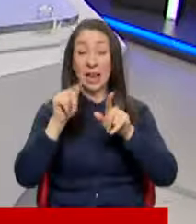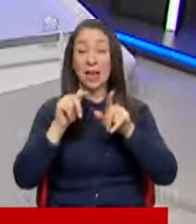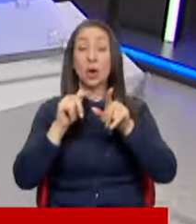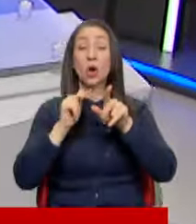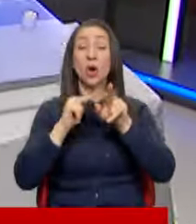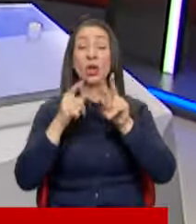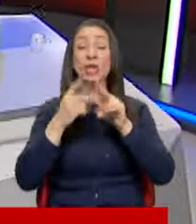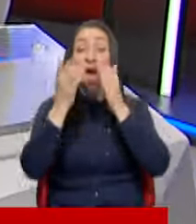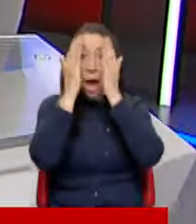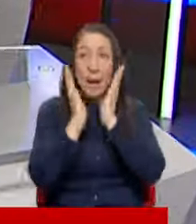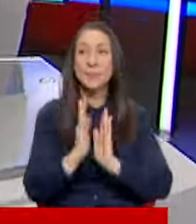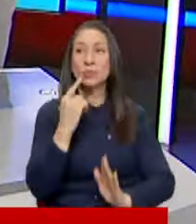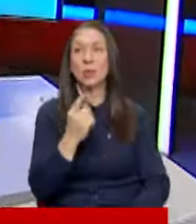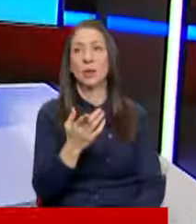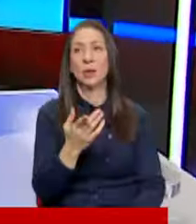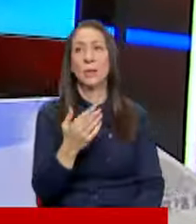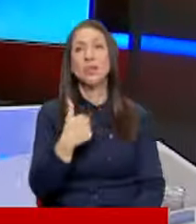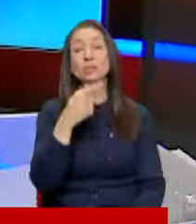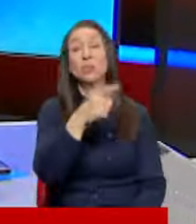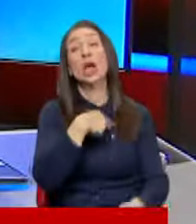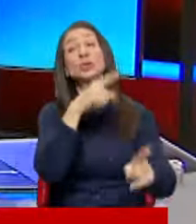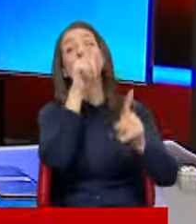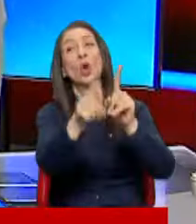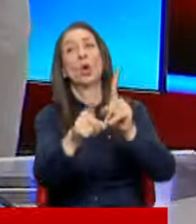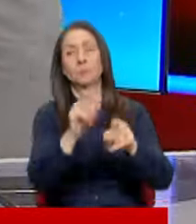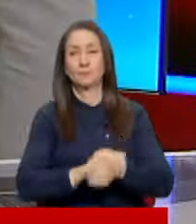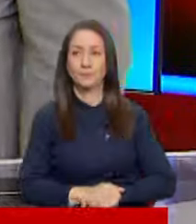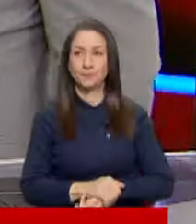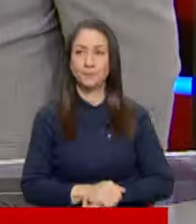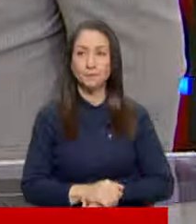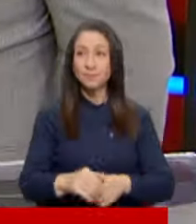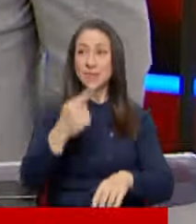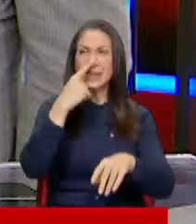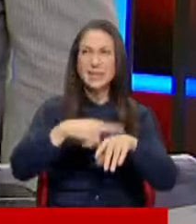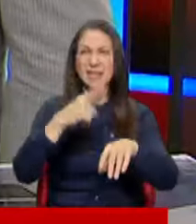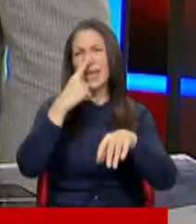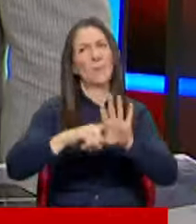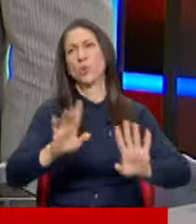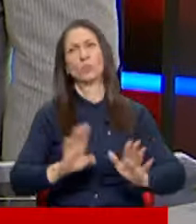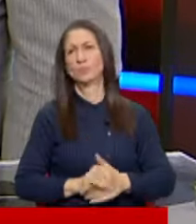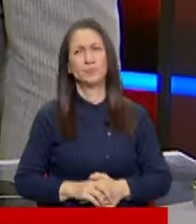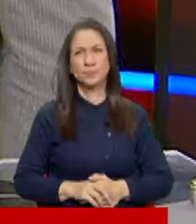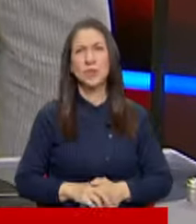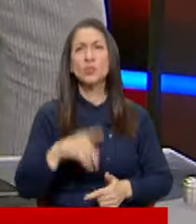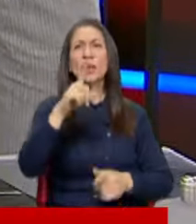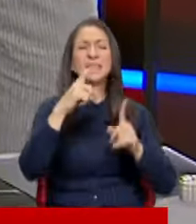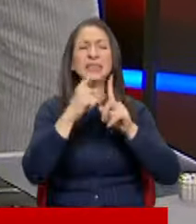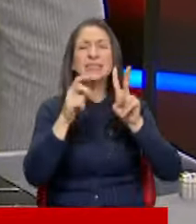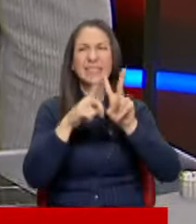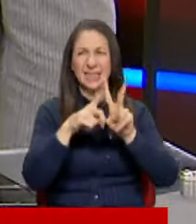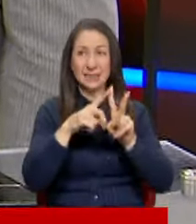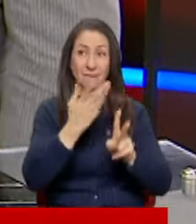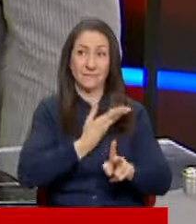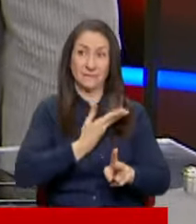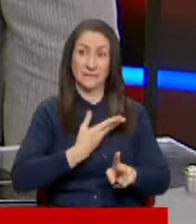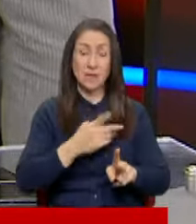beraber amin diyorlar duaya Ben şimdi bunlara soruyorum inandıklarına inanmıyorum Bunlar dinci